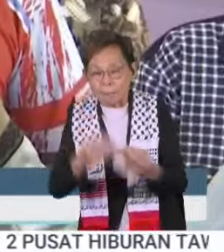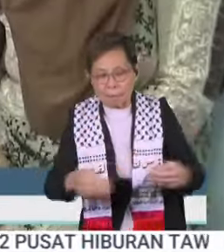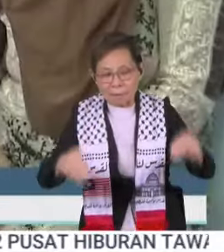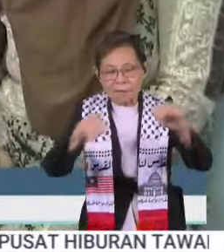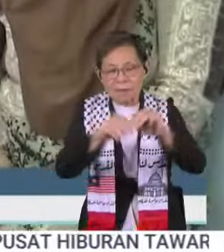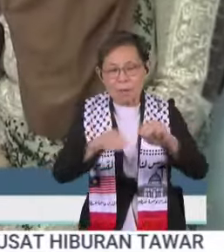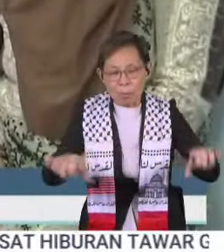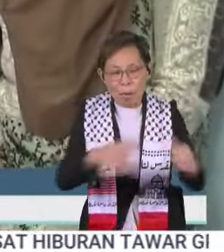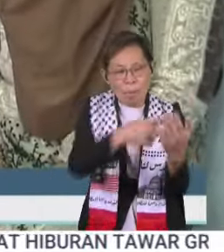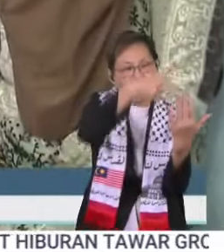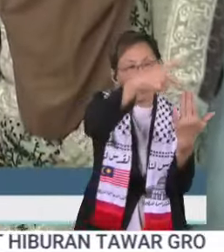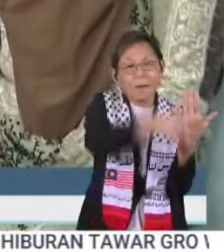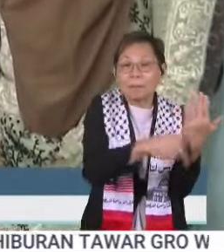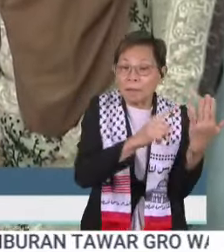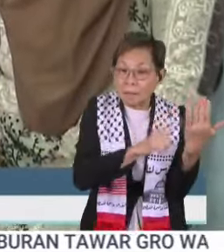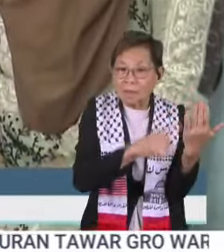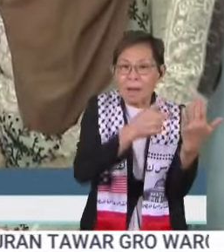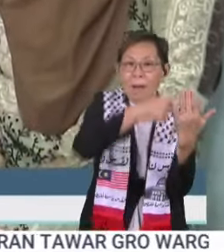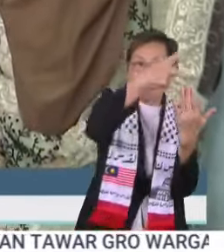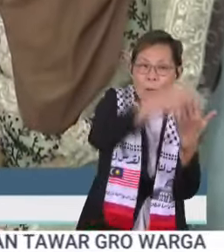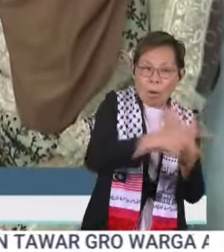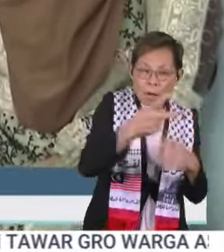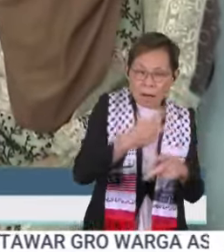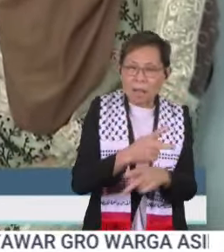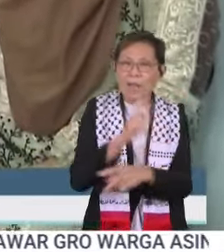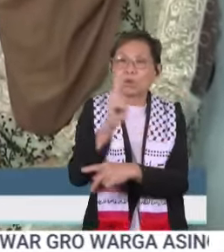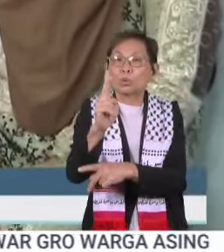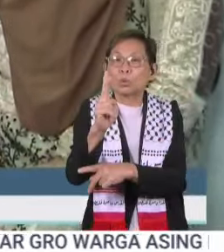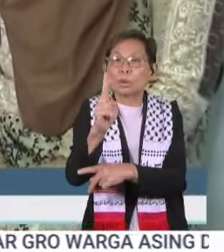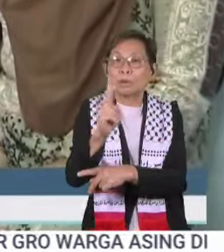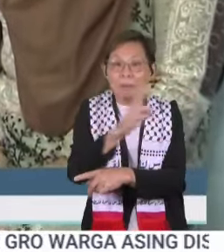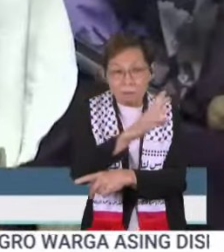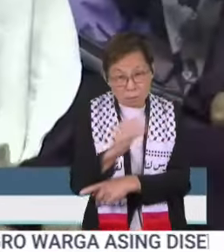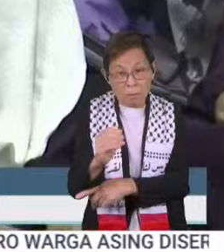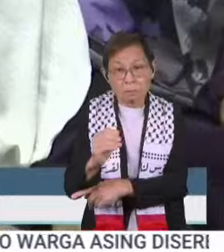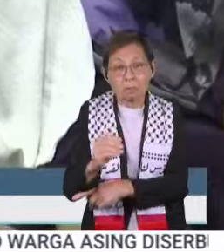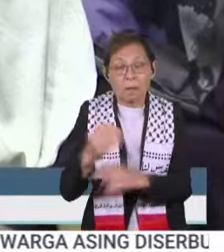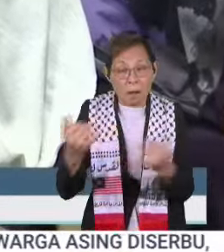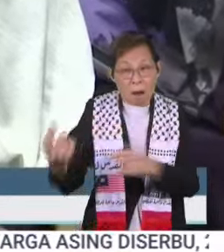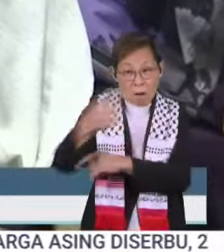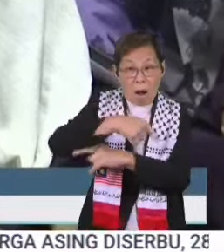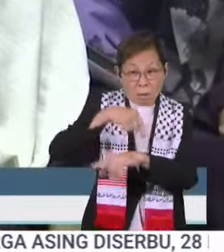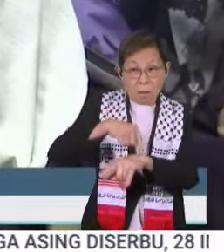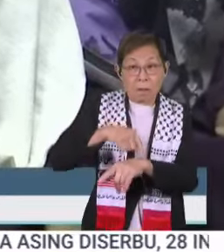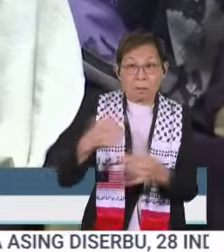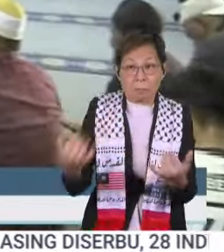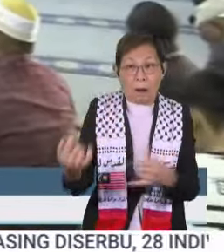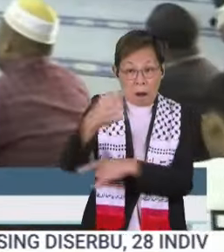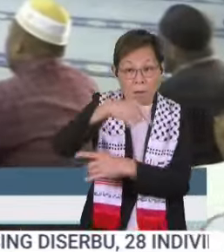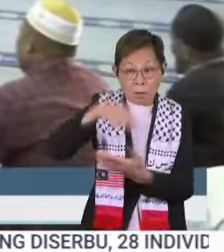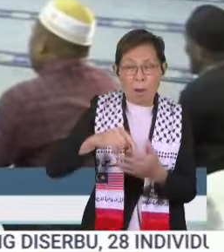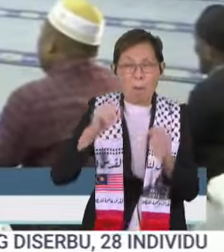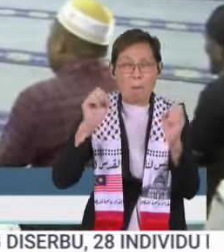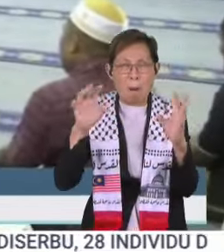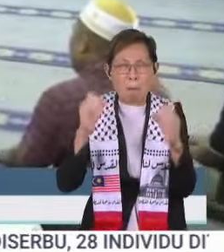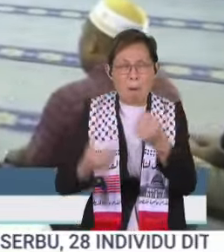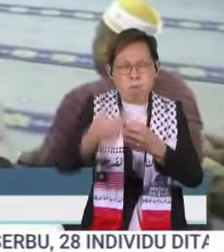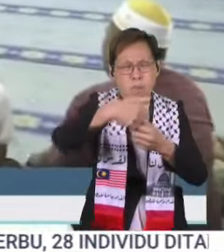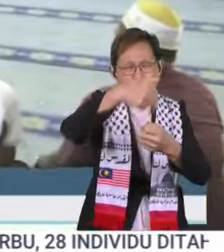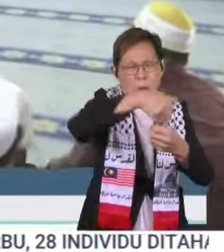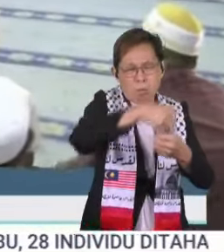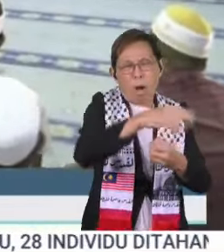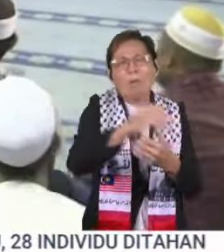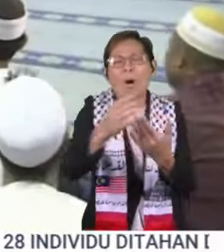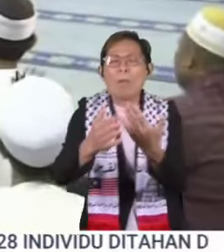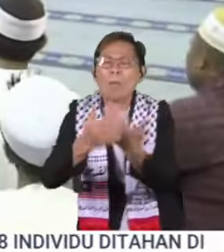inilah dan ini program ini merupakan yang kali kedua sudah tapi hari ini ramai yang mu ikut